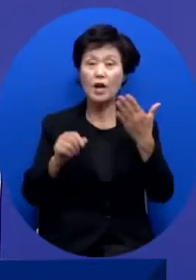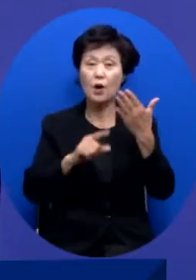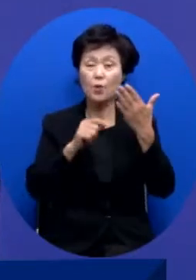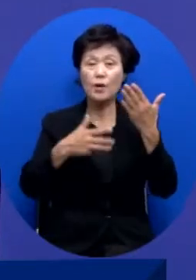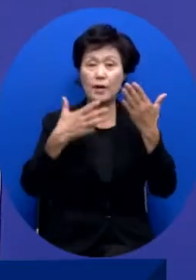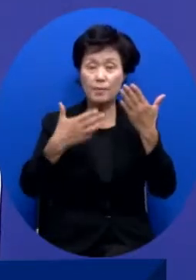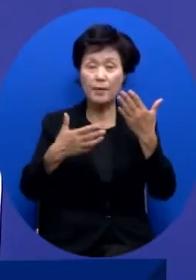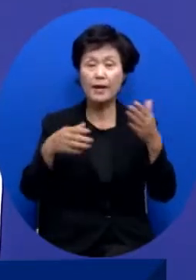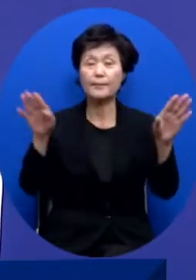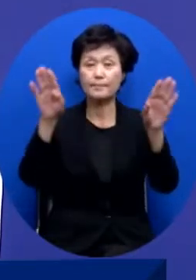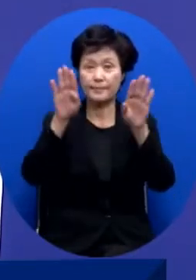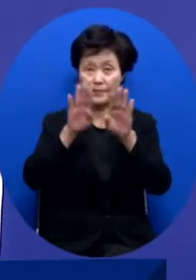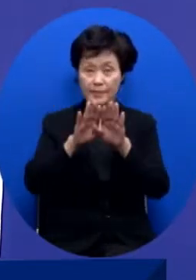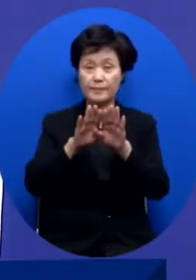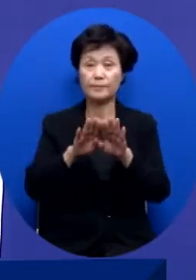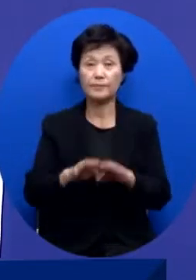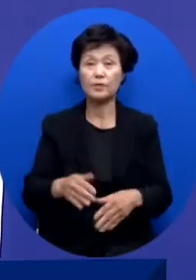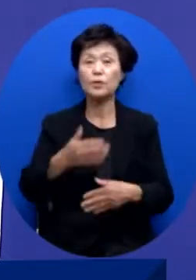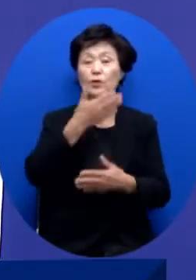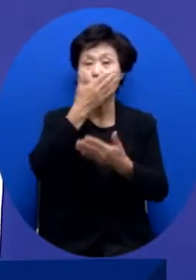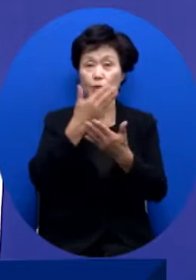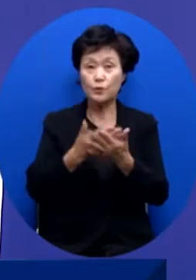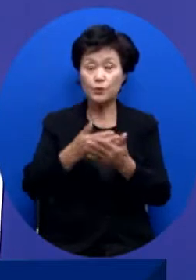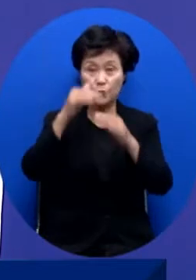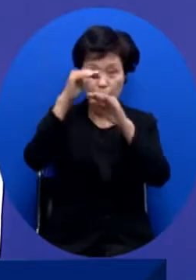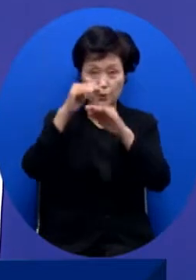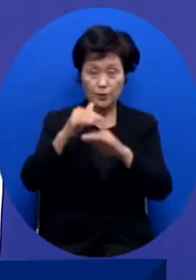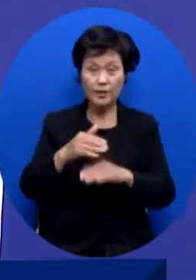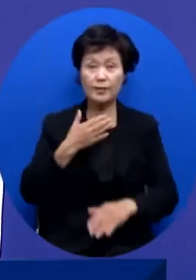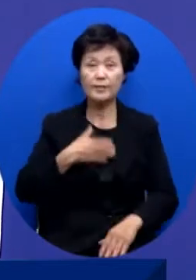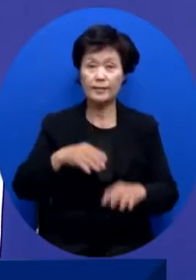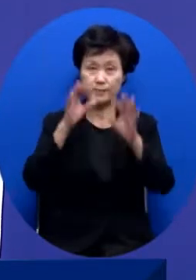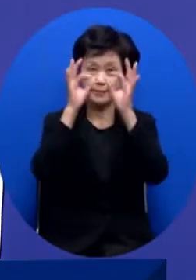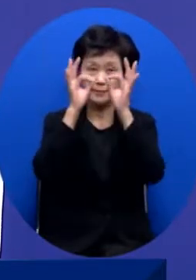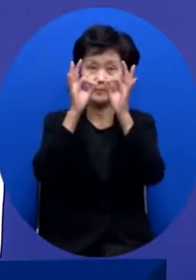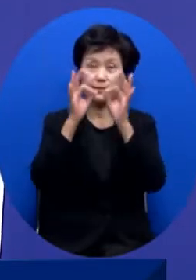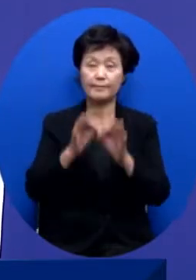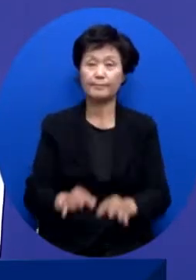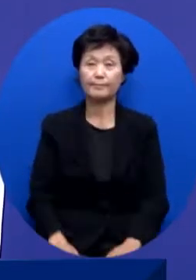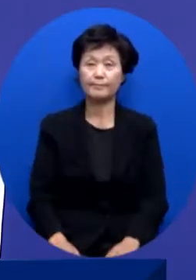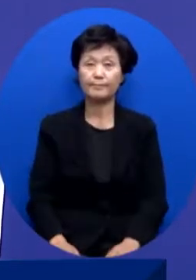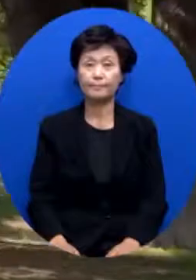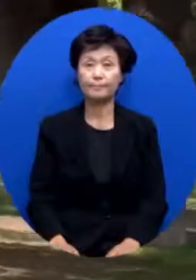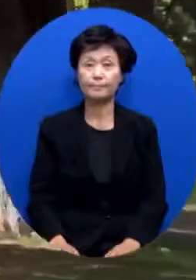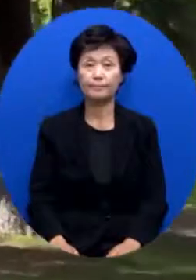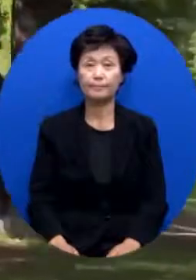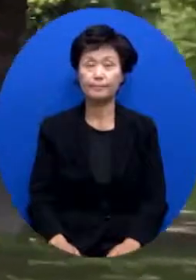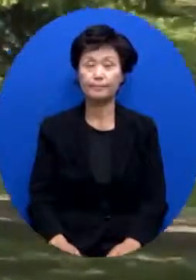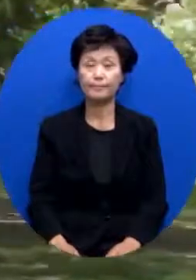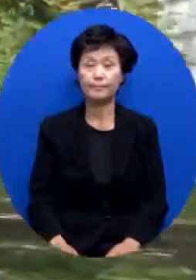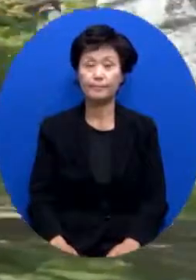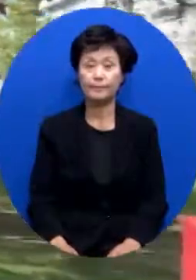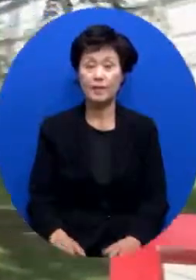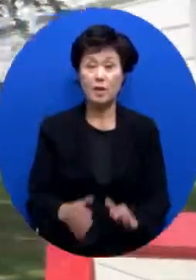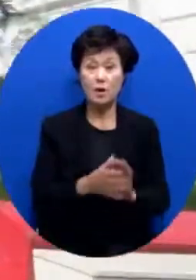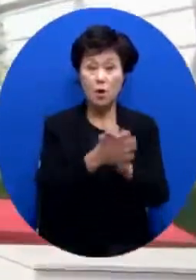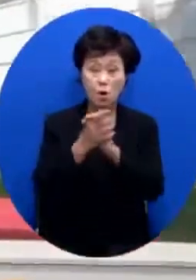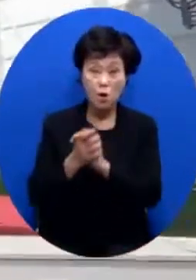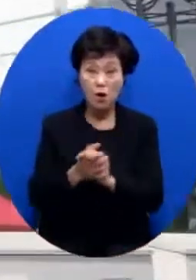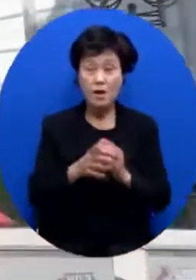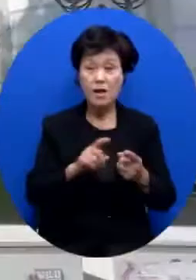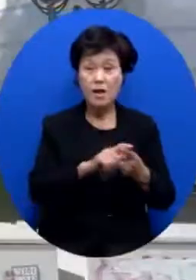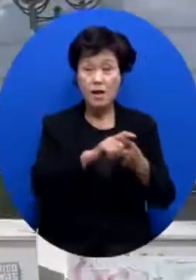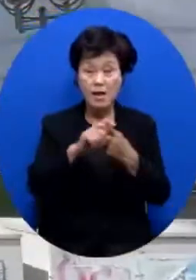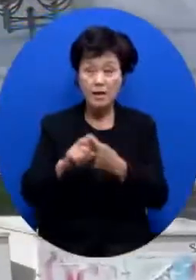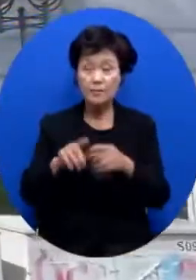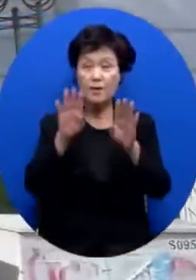이번 총회에서 다룬 주요 내용들을 정리해봤습니다 장현수 기자입니다 화해와 연합의 작으로 열렸던